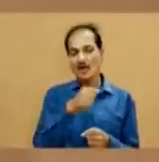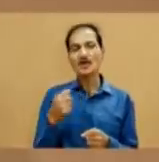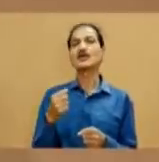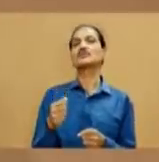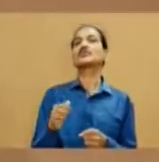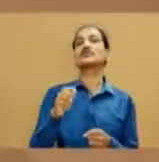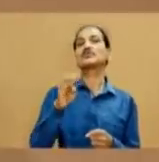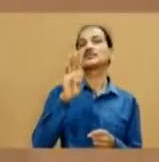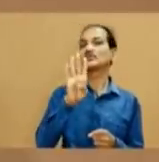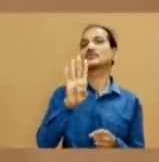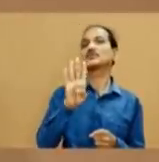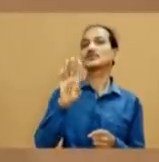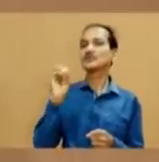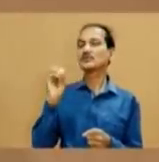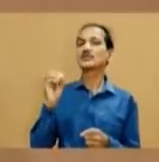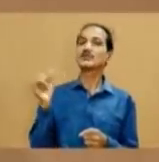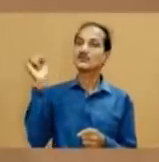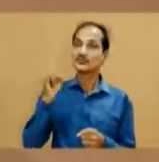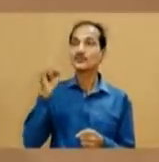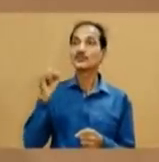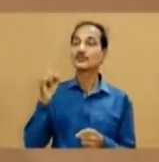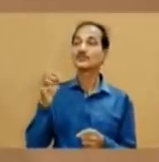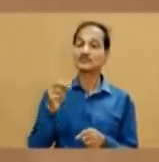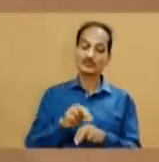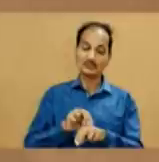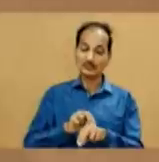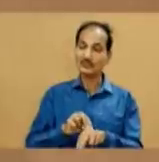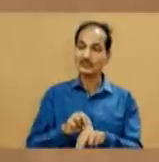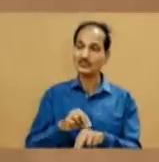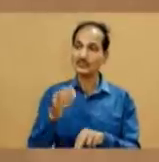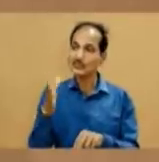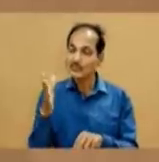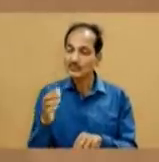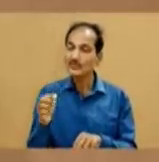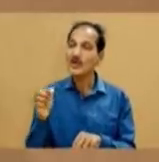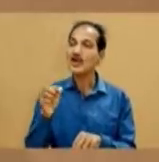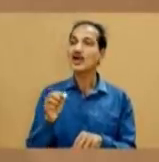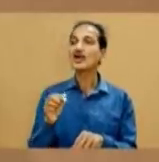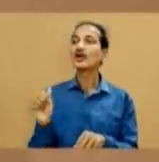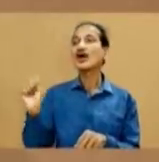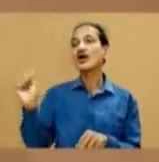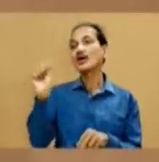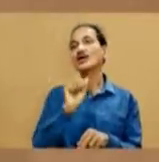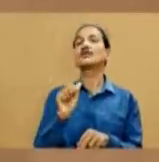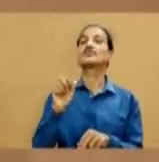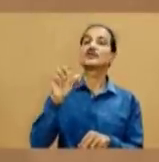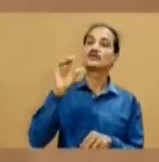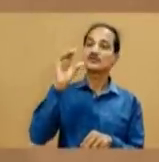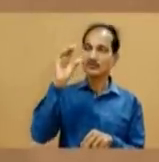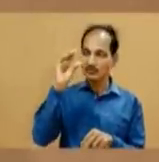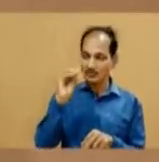ପର୍ଯ୍ୟନ୍ତ ସଂକ୍ରମଣ ନ ପହଞ୍ଚଉନୁ, ଆମେ ସେଟାକୁ ଖସେଇ ଆଣିଲେ 250 ବ୍ୟକ୍ତିଙ୍କୁ ସଂକ୍ରମଣ